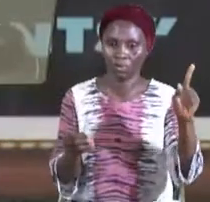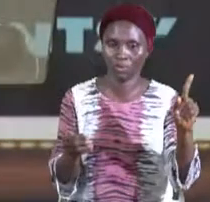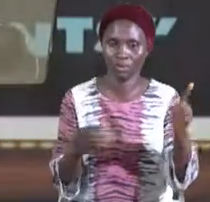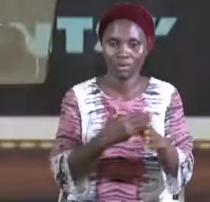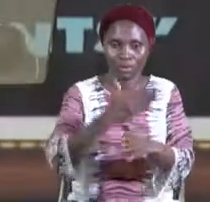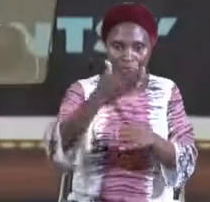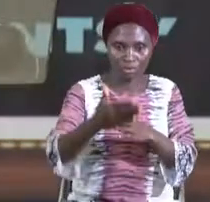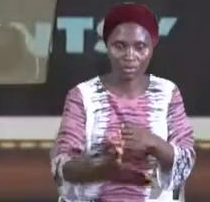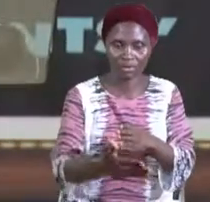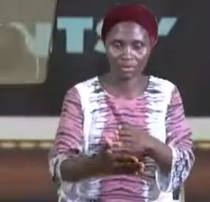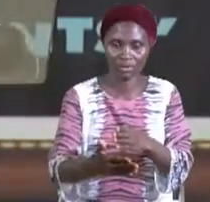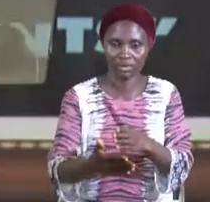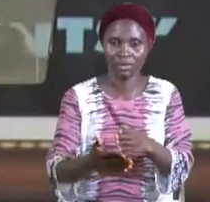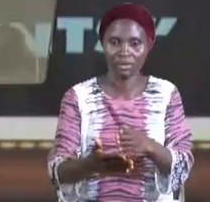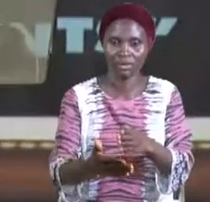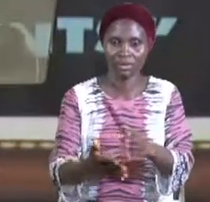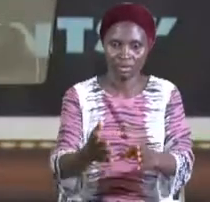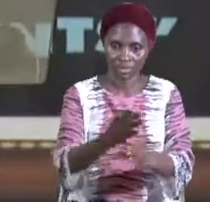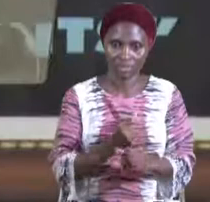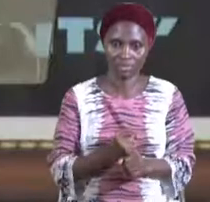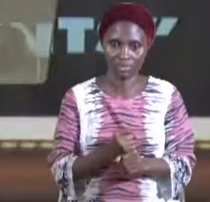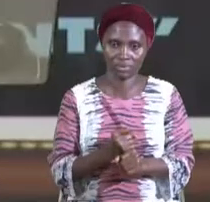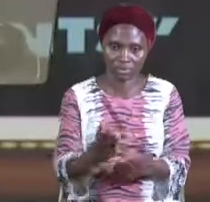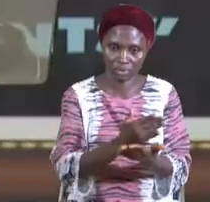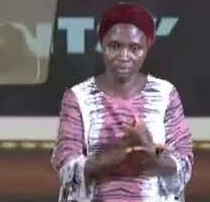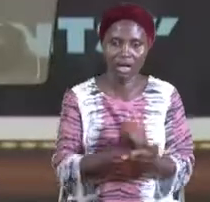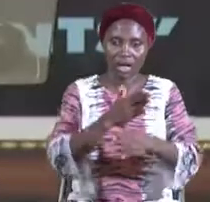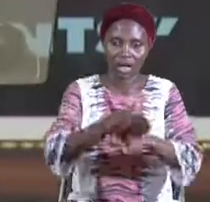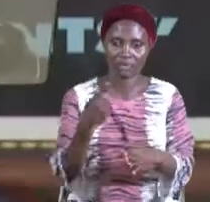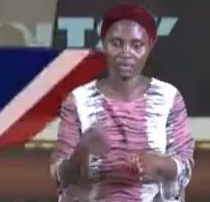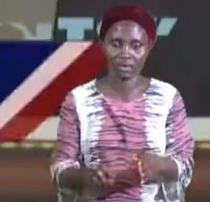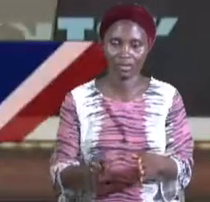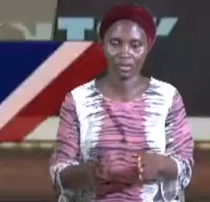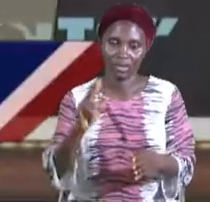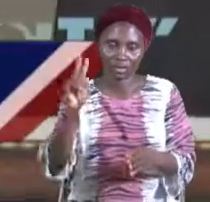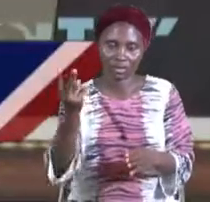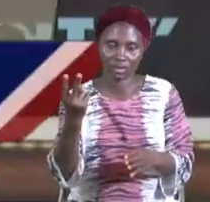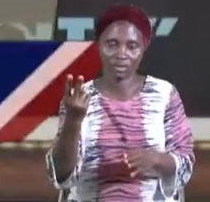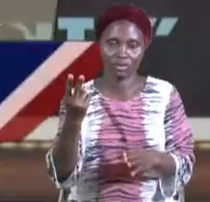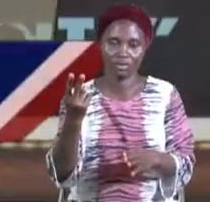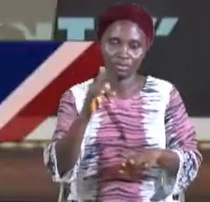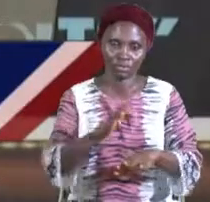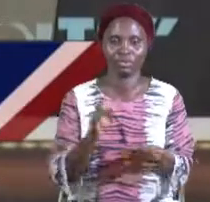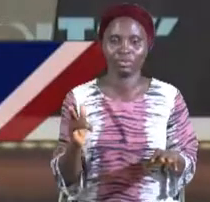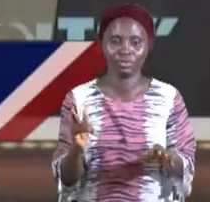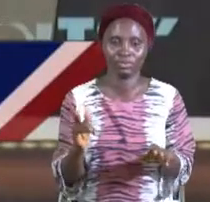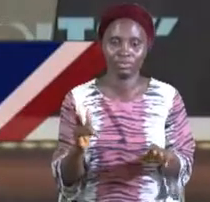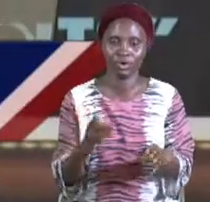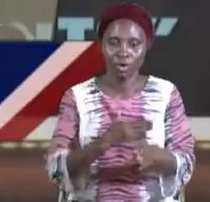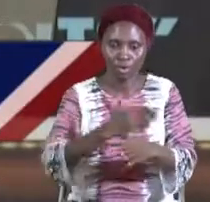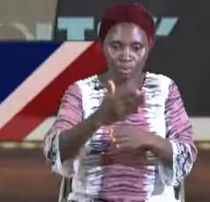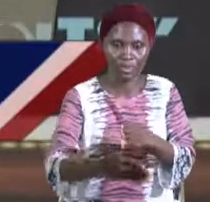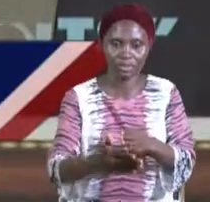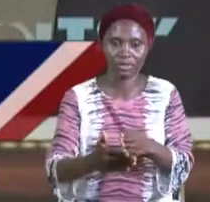Le rétablissement total après la seconde touche. Le rétablissement total après